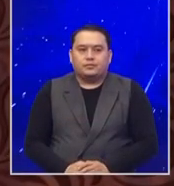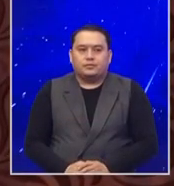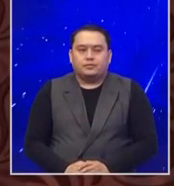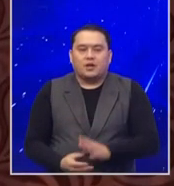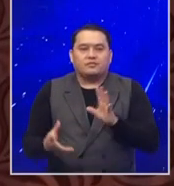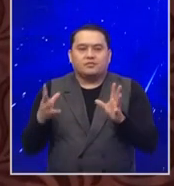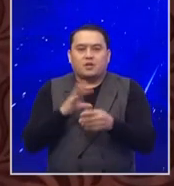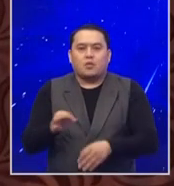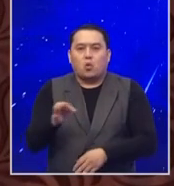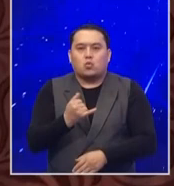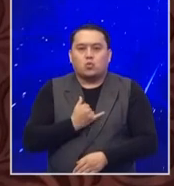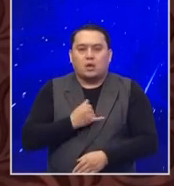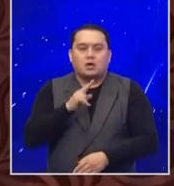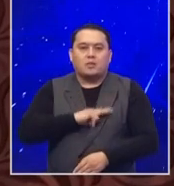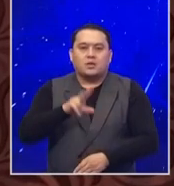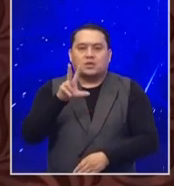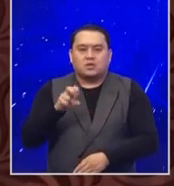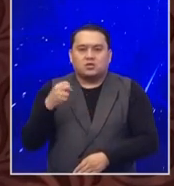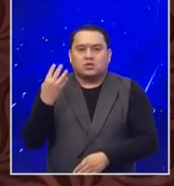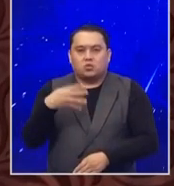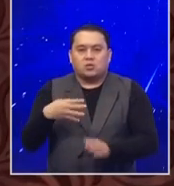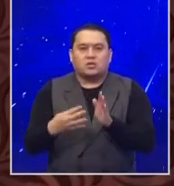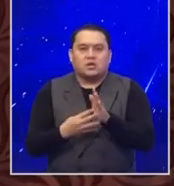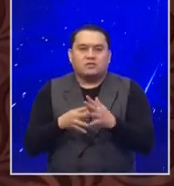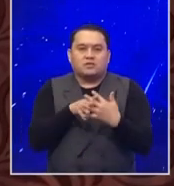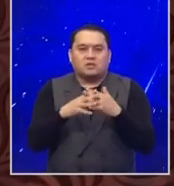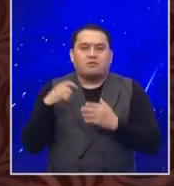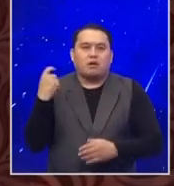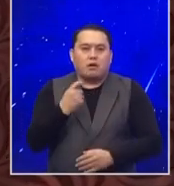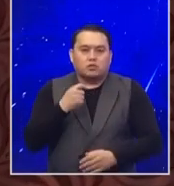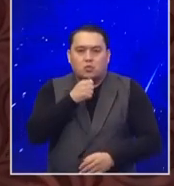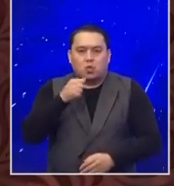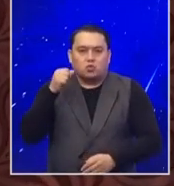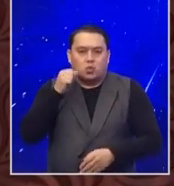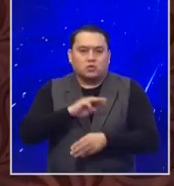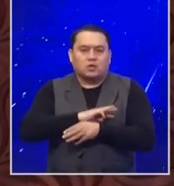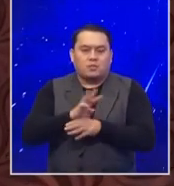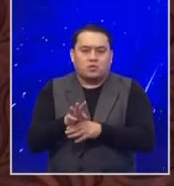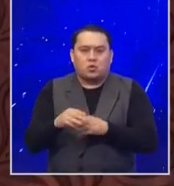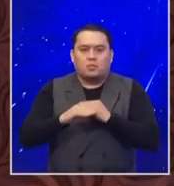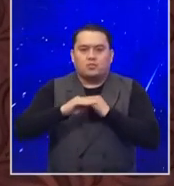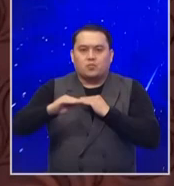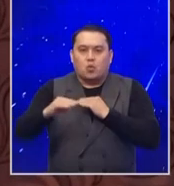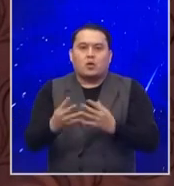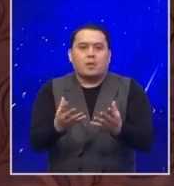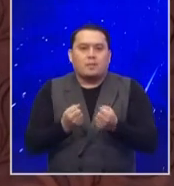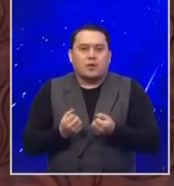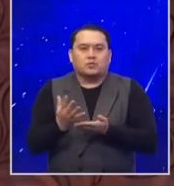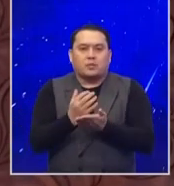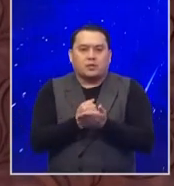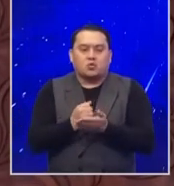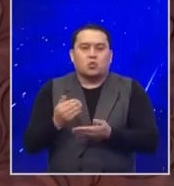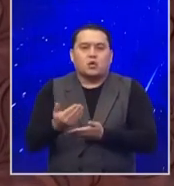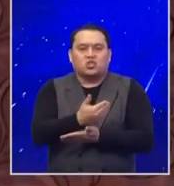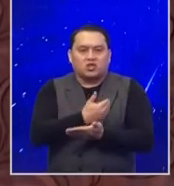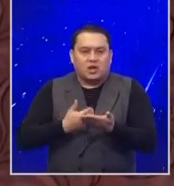В целом по округу сейчас работает 349 крестьянских хозяйств. В прошлом году освоены все посевные площади, получен весь запланированный